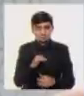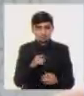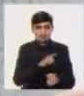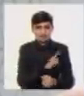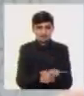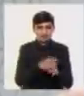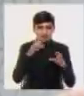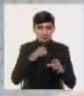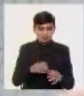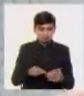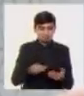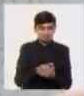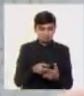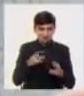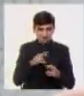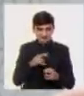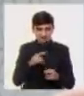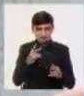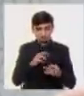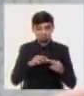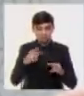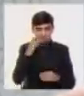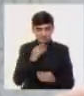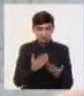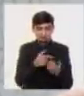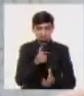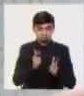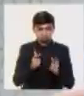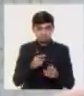силу законного платежного средства